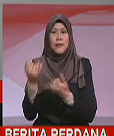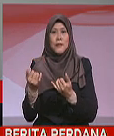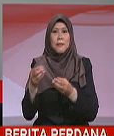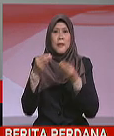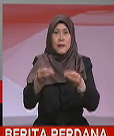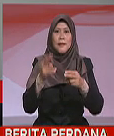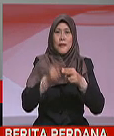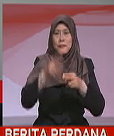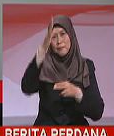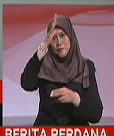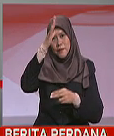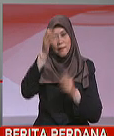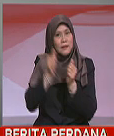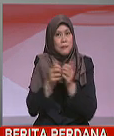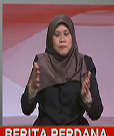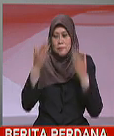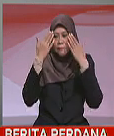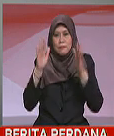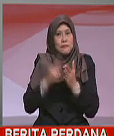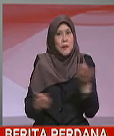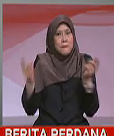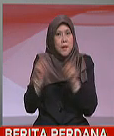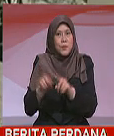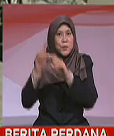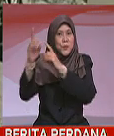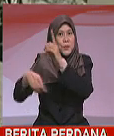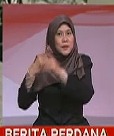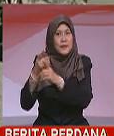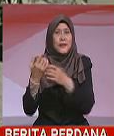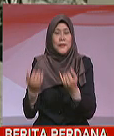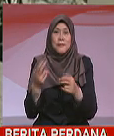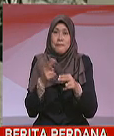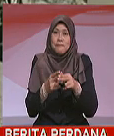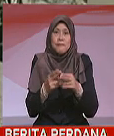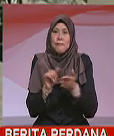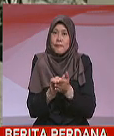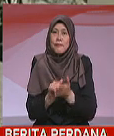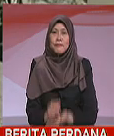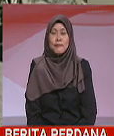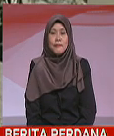sendiri oleh ayahnya tanpa mengetahui kejadian yang menimpa dunia di sebalik nama terbabit.